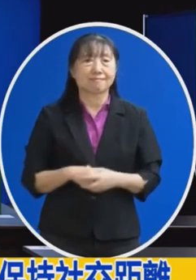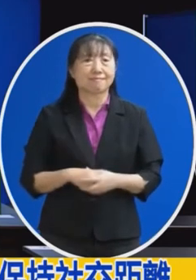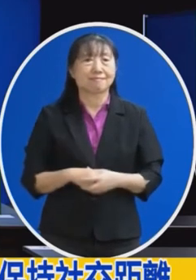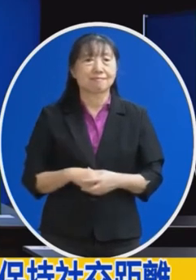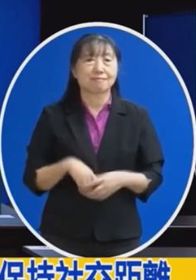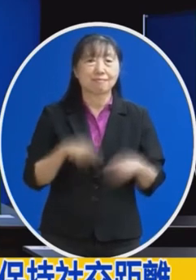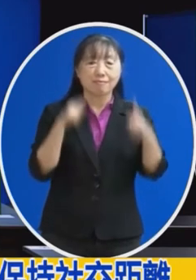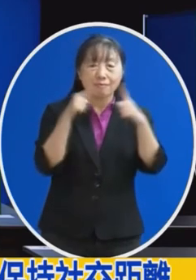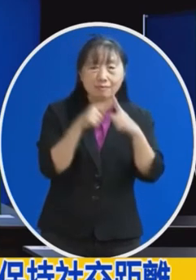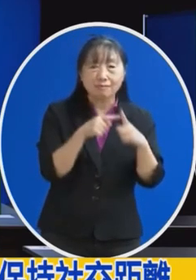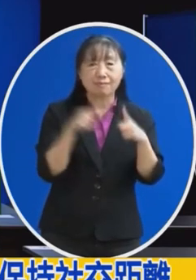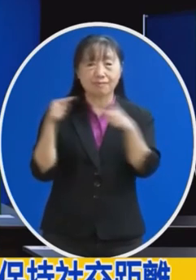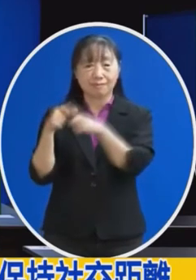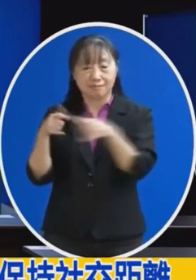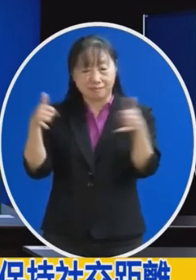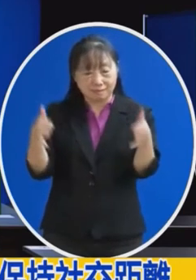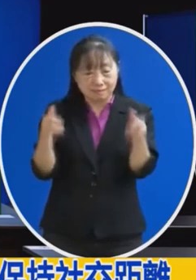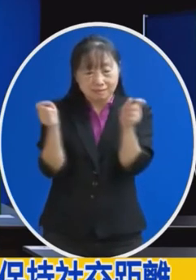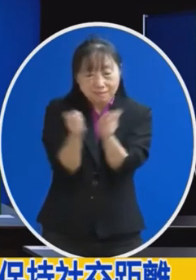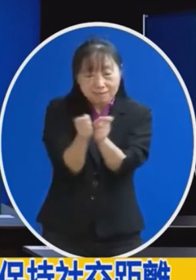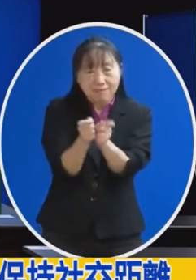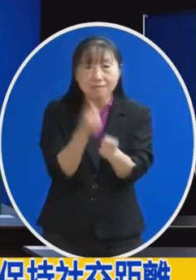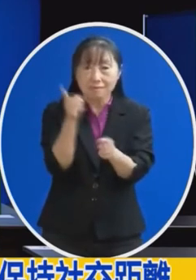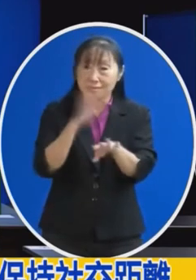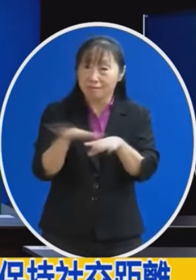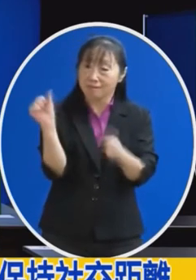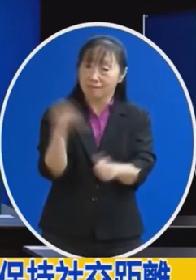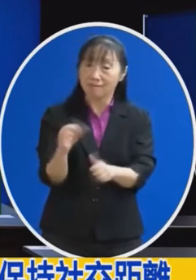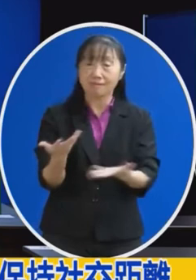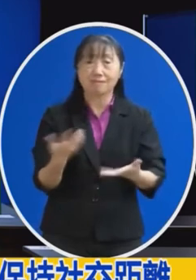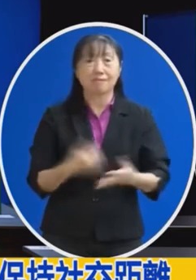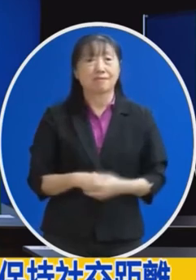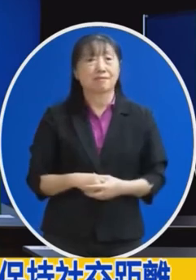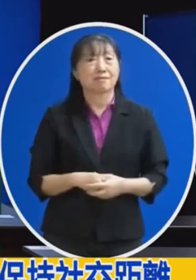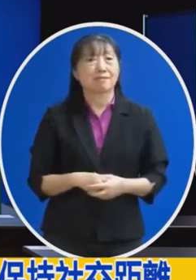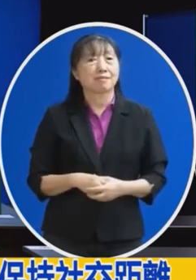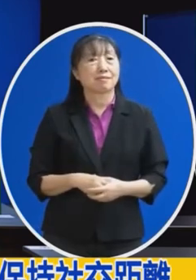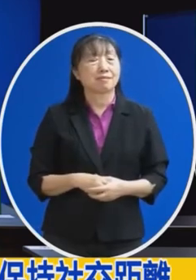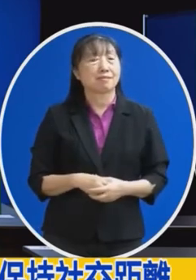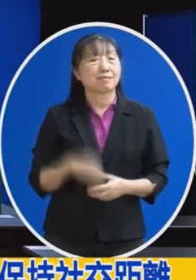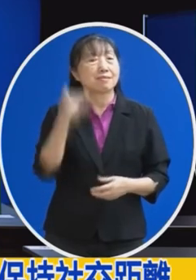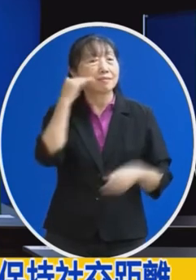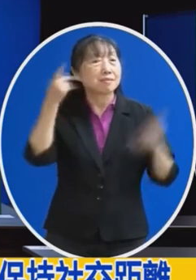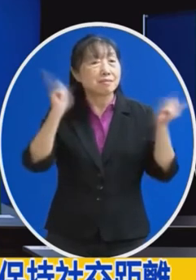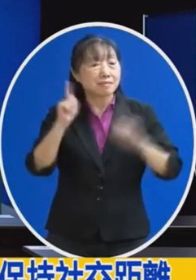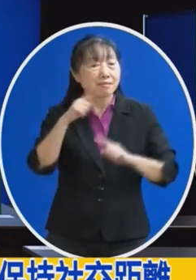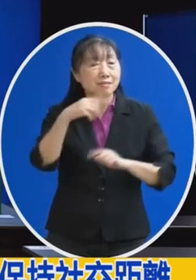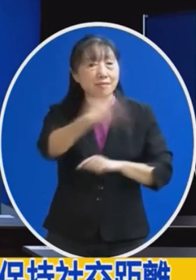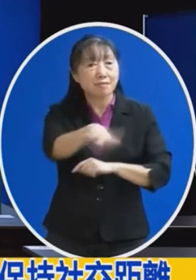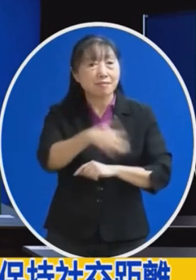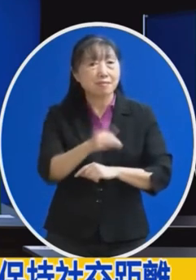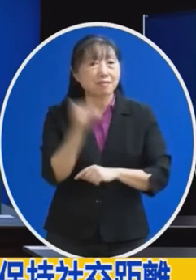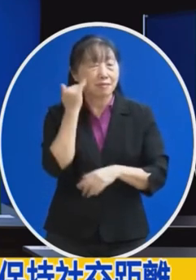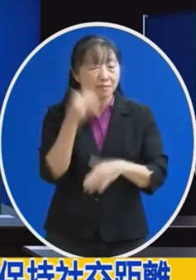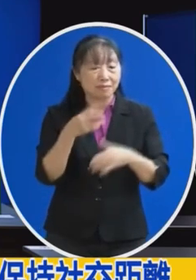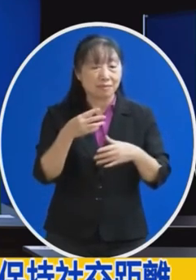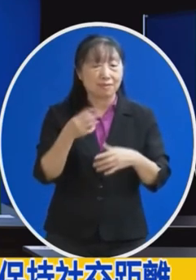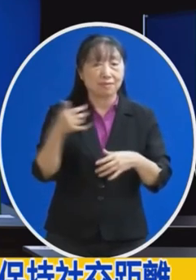可能人与人之间太接近而去做开罚吗？那刚刚有提到玩水的是说泡汤跟那